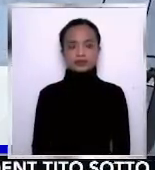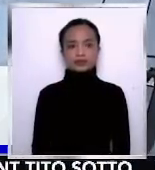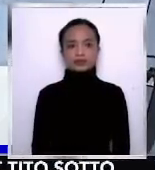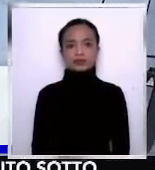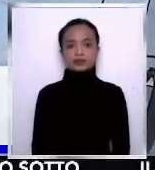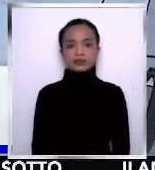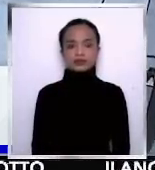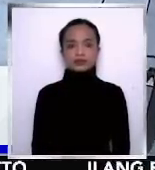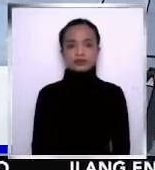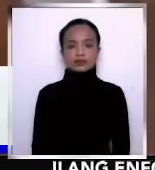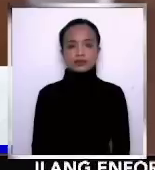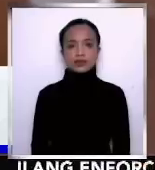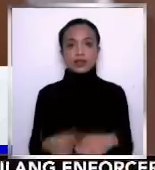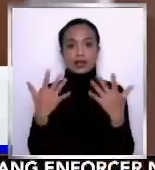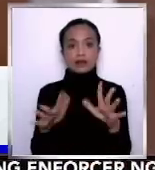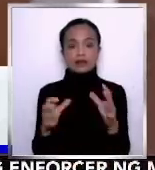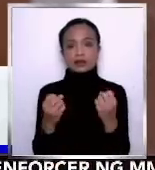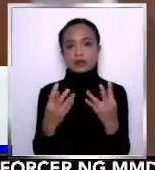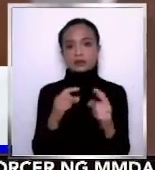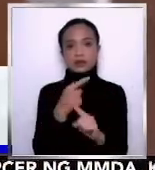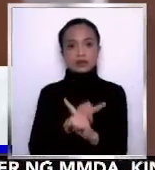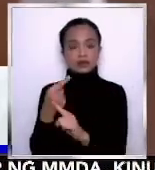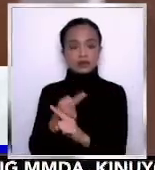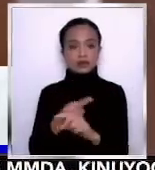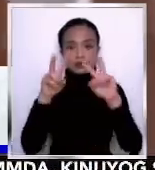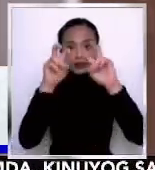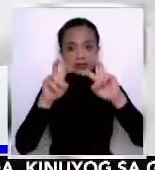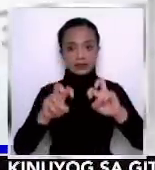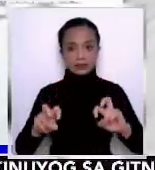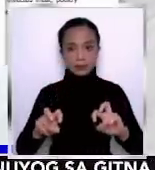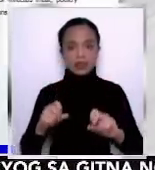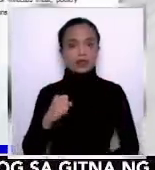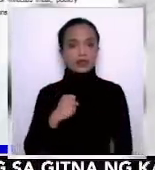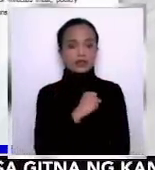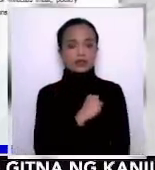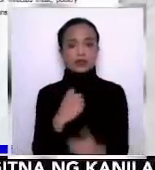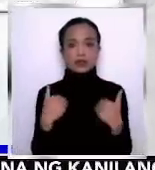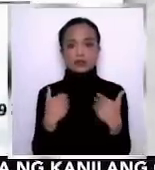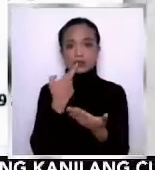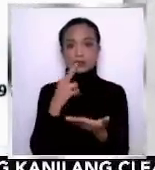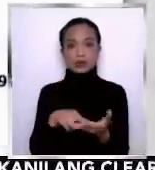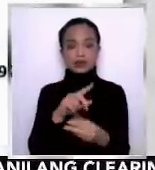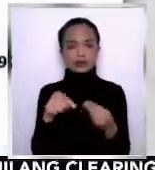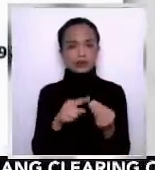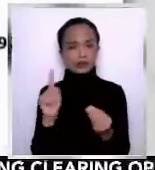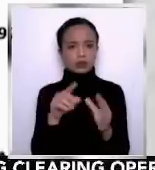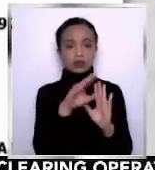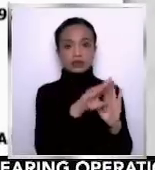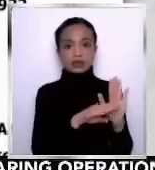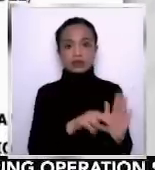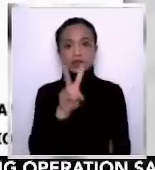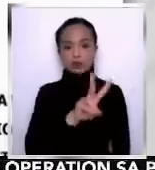Matapos ang ilang buwang imbestigasyon ng Senate Committee of the Whole, ni-release ng Senado ang report ng komite na naglilista ng 22 pangalan